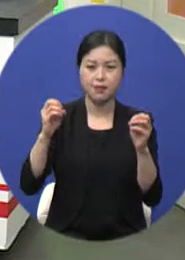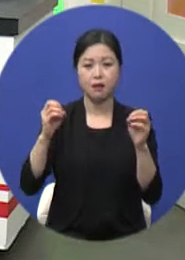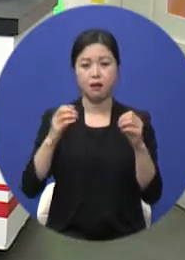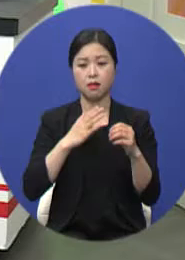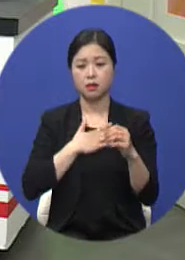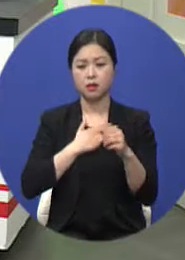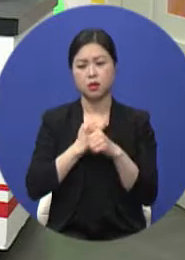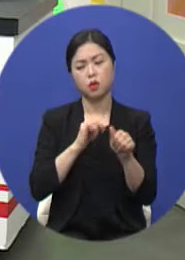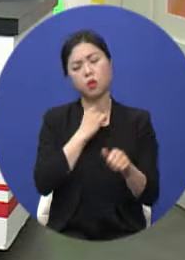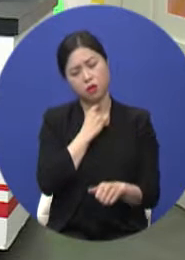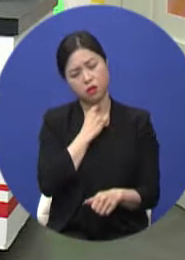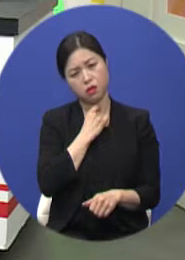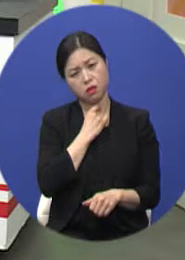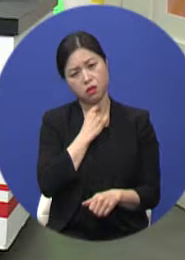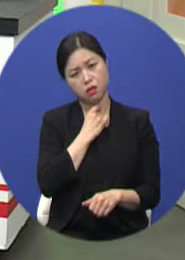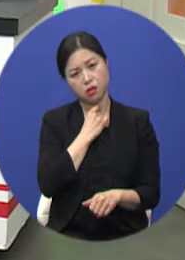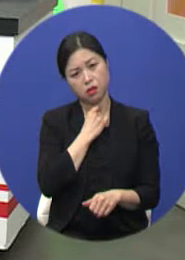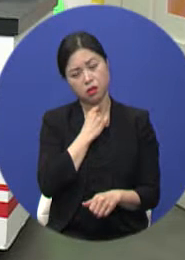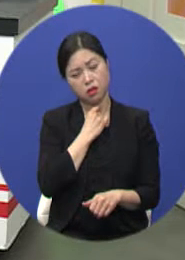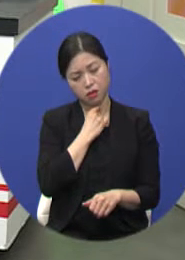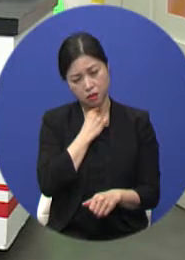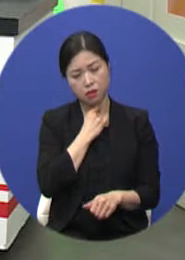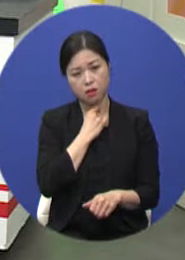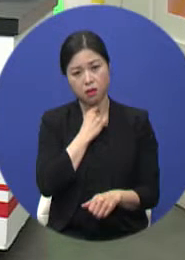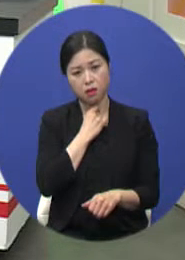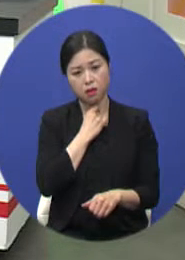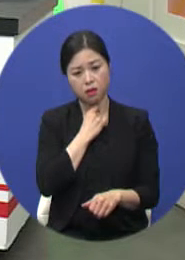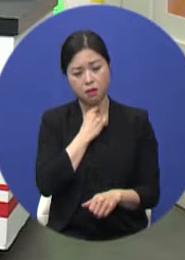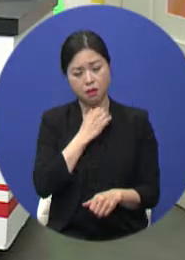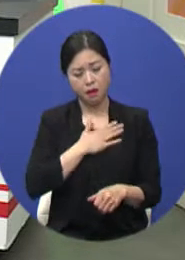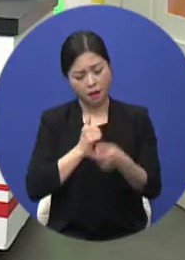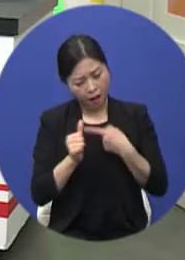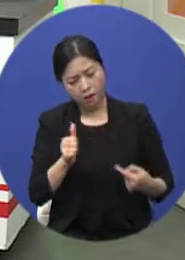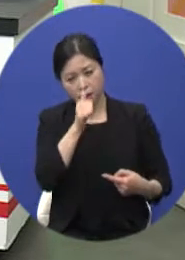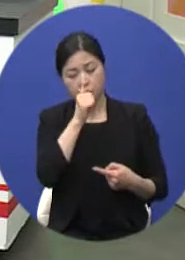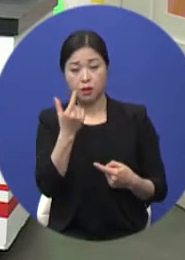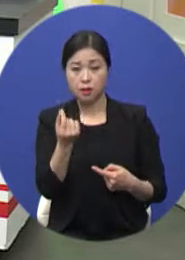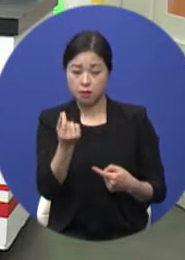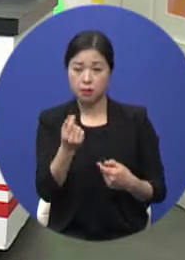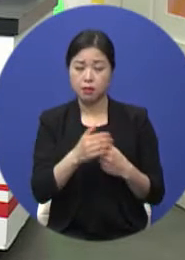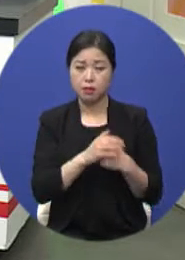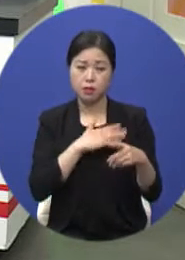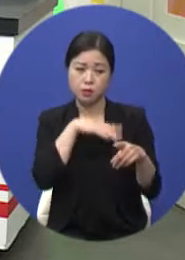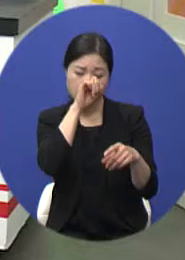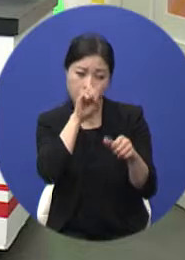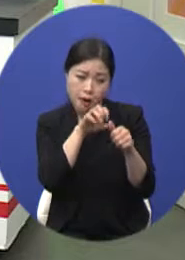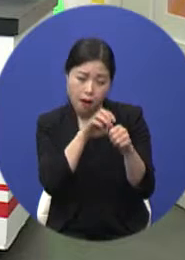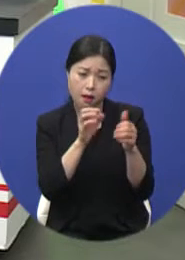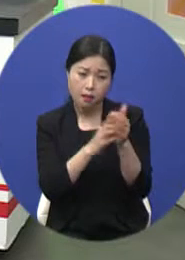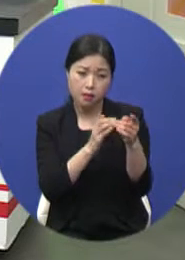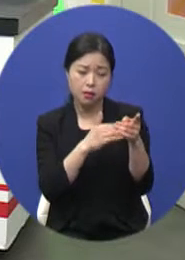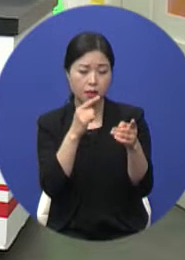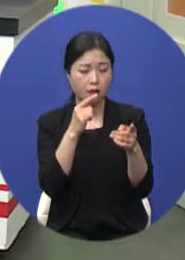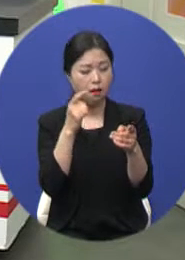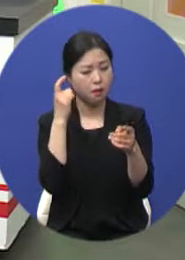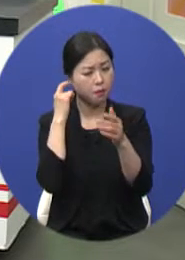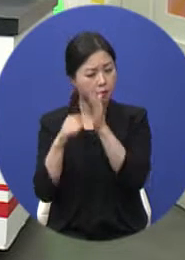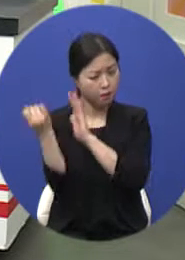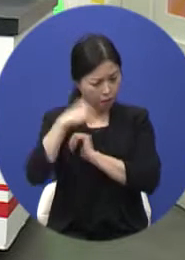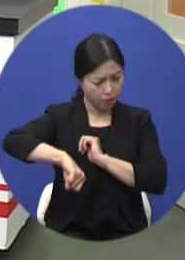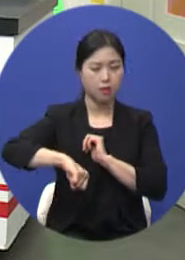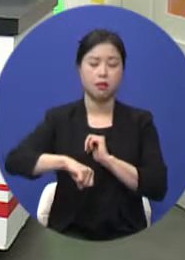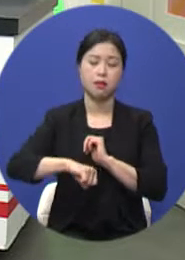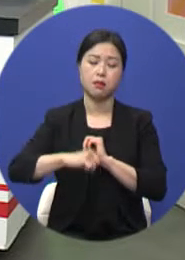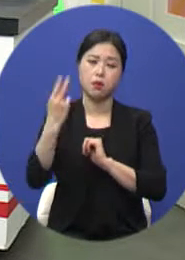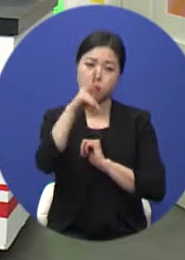이혼하고 싶거든요. 네. 그중 내 자존심이 너무 상하고 몇 번 좋게 얘기해도 듣지도 않고 계속 그게 반복되다